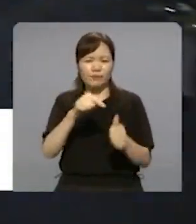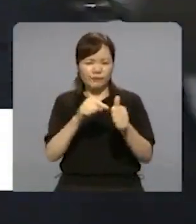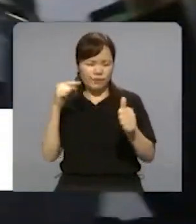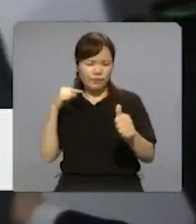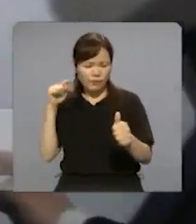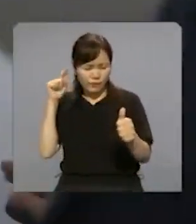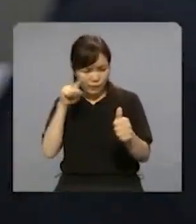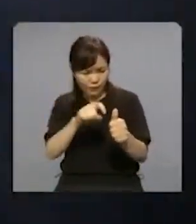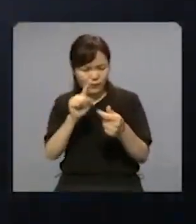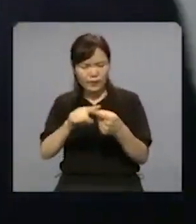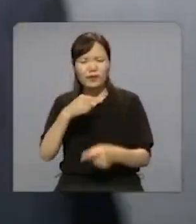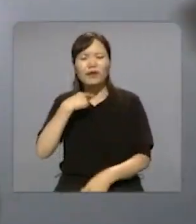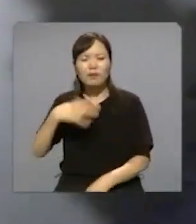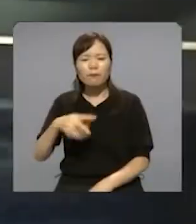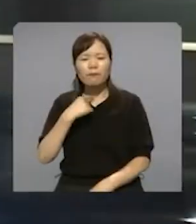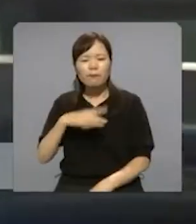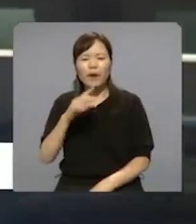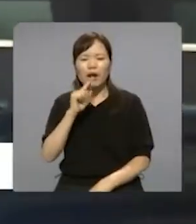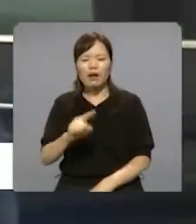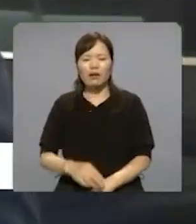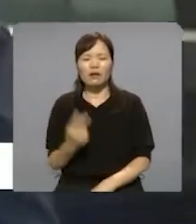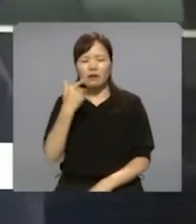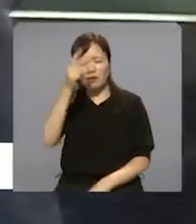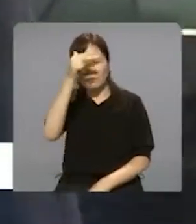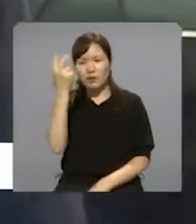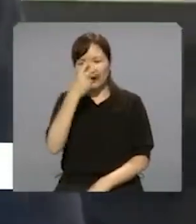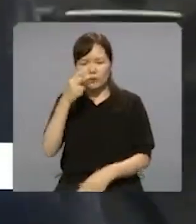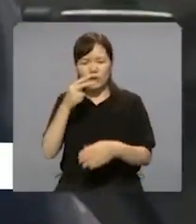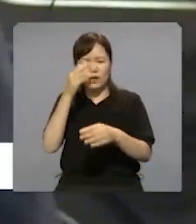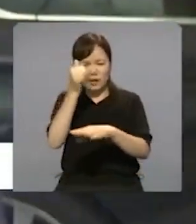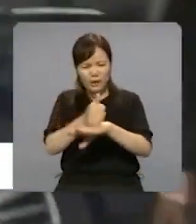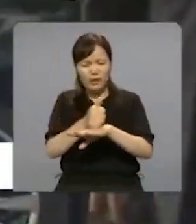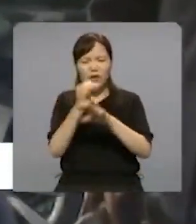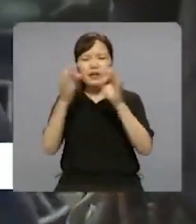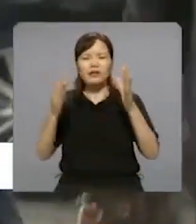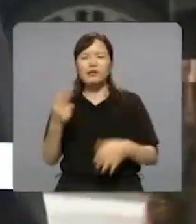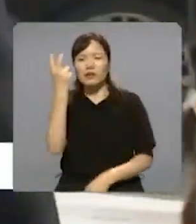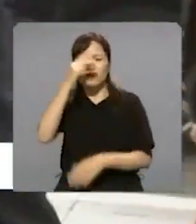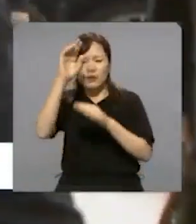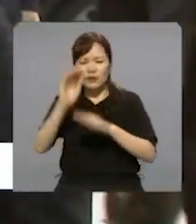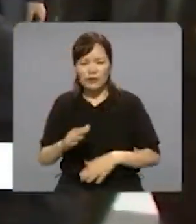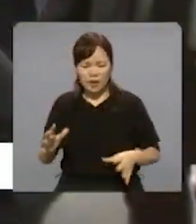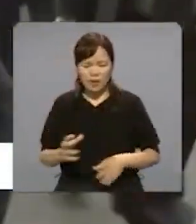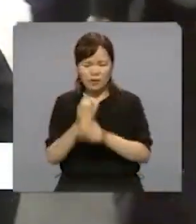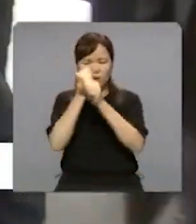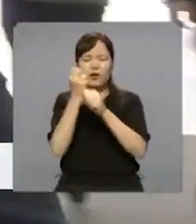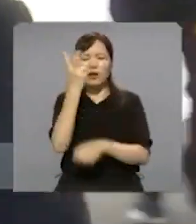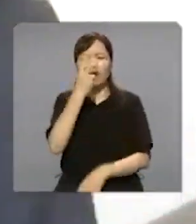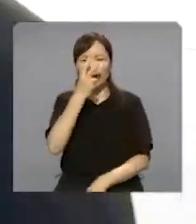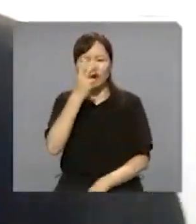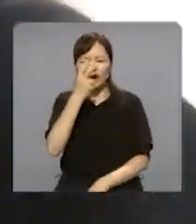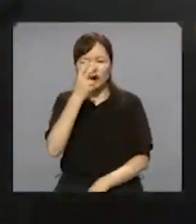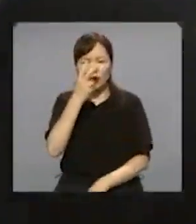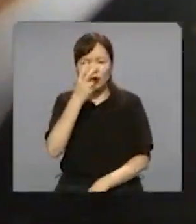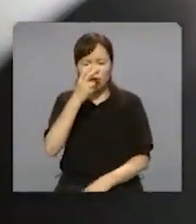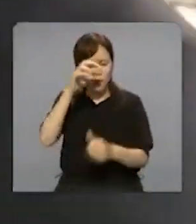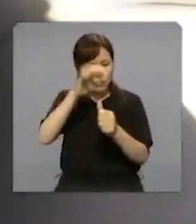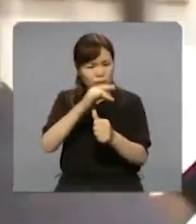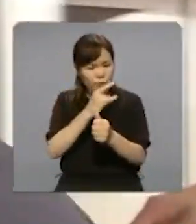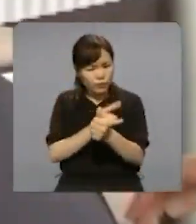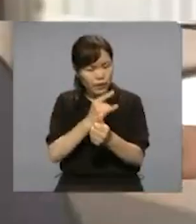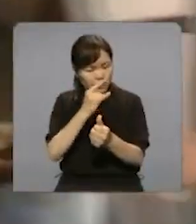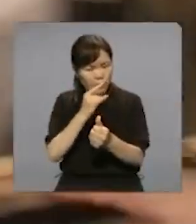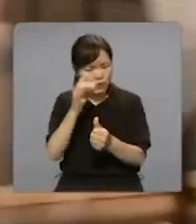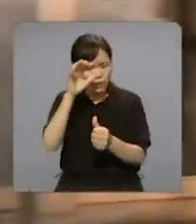혐의를 부인하고 있습니다. 검찰은 조사 결과와 그동안의 수사 내용을 종합적으로 검토해 신병 확보 여부를